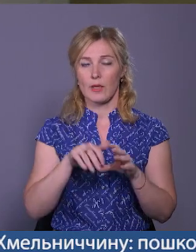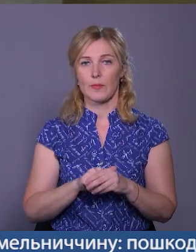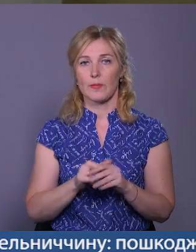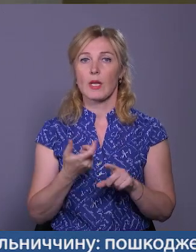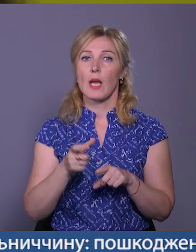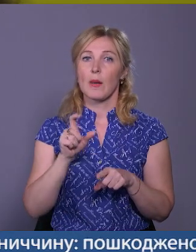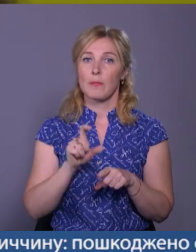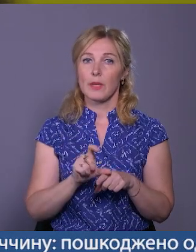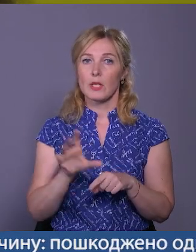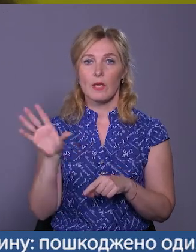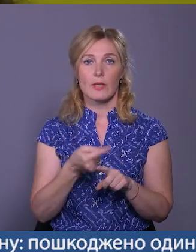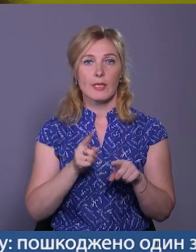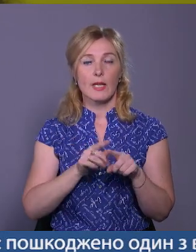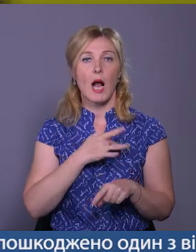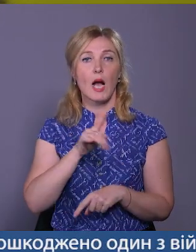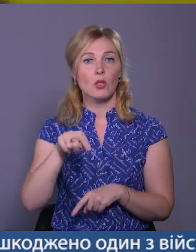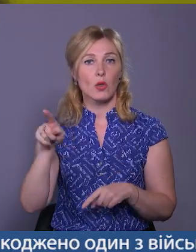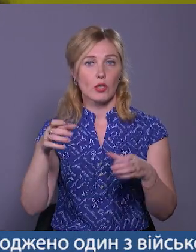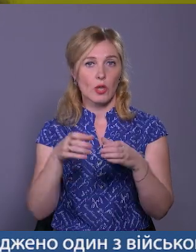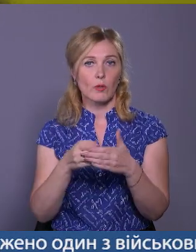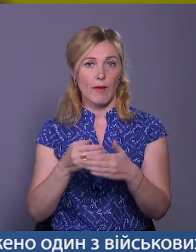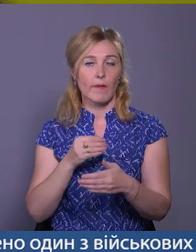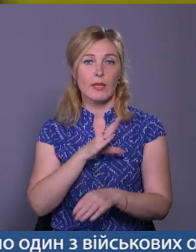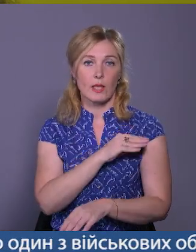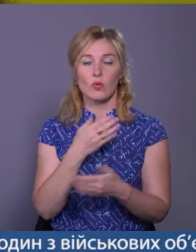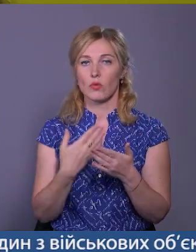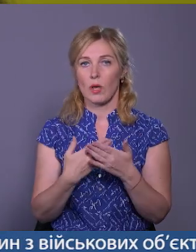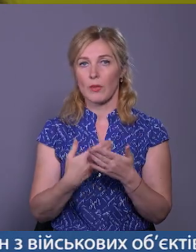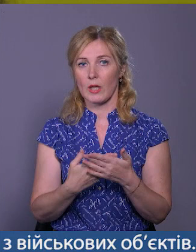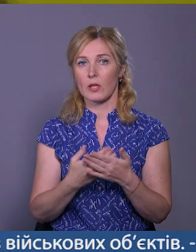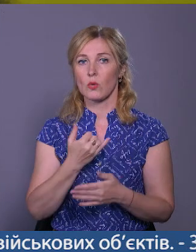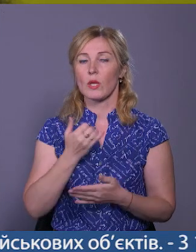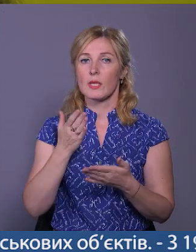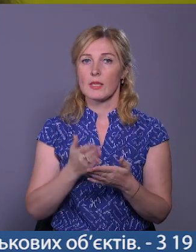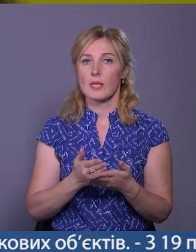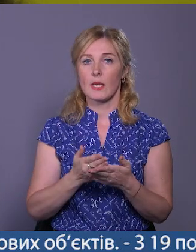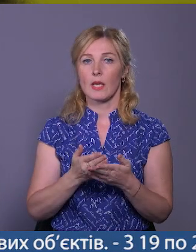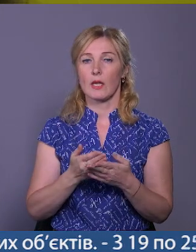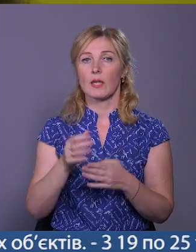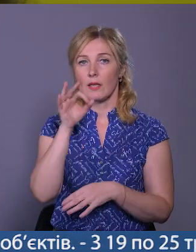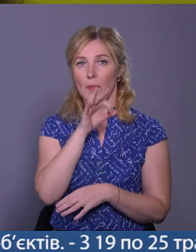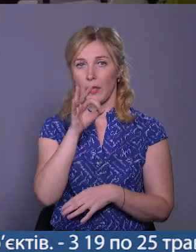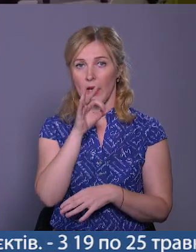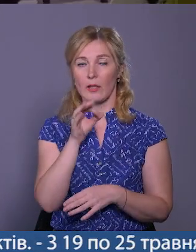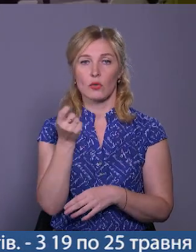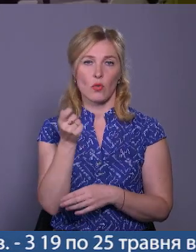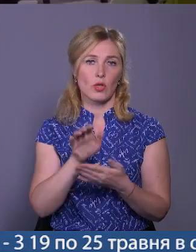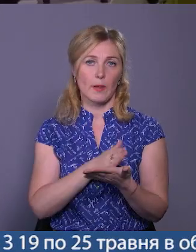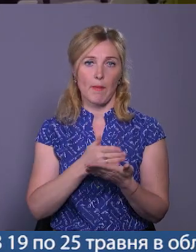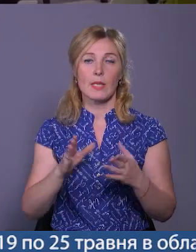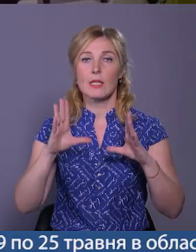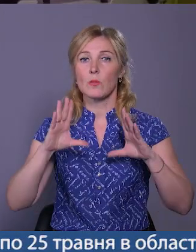за все Ну це кардіологічна група від тиску наприклад це у нас є трошки знеболюючих таблеток трошки Мазай